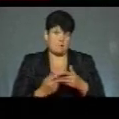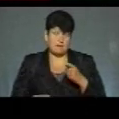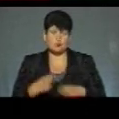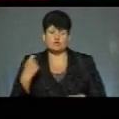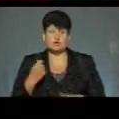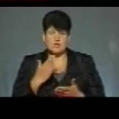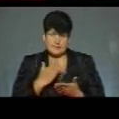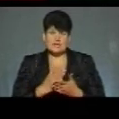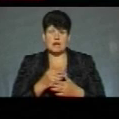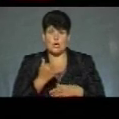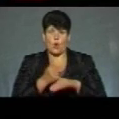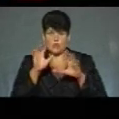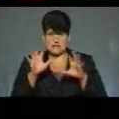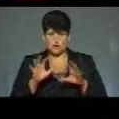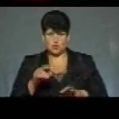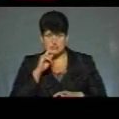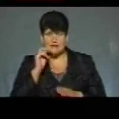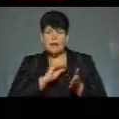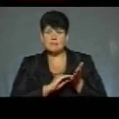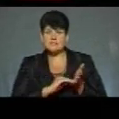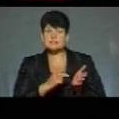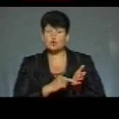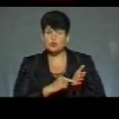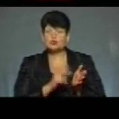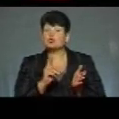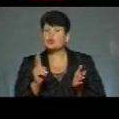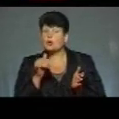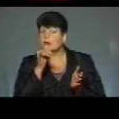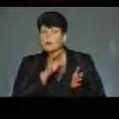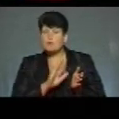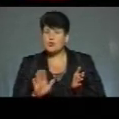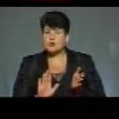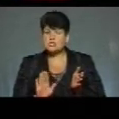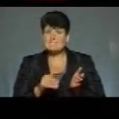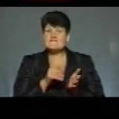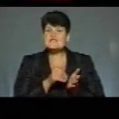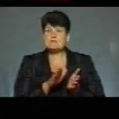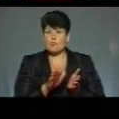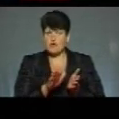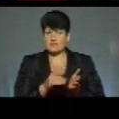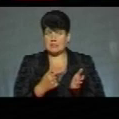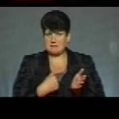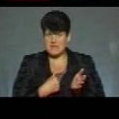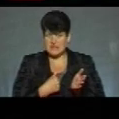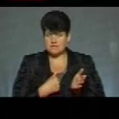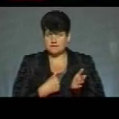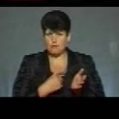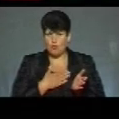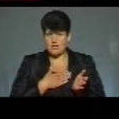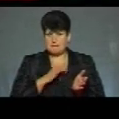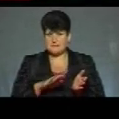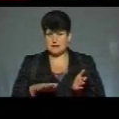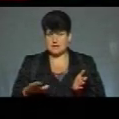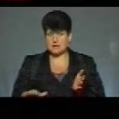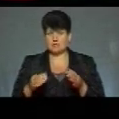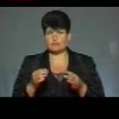що є Конституція України, написано, що ніхто не може відмовити мені, моїм дітям